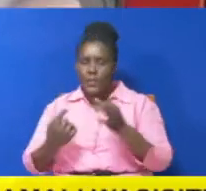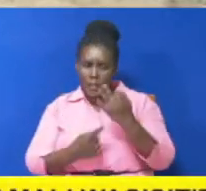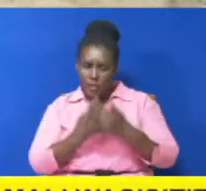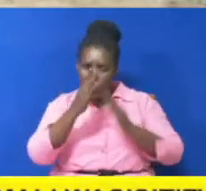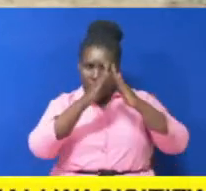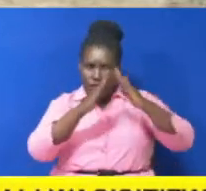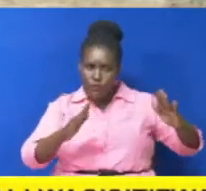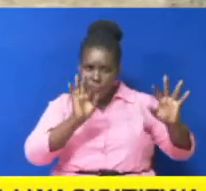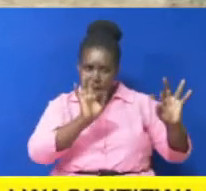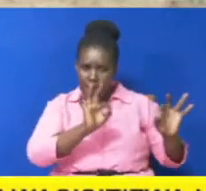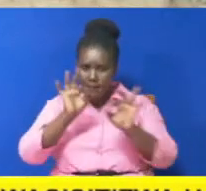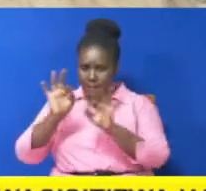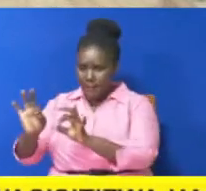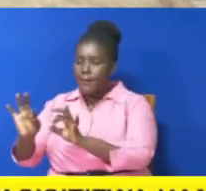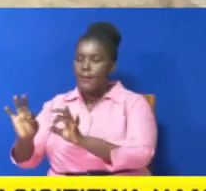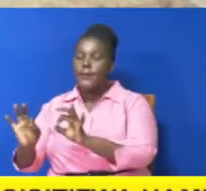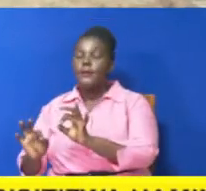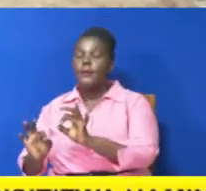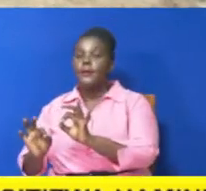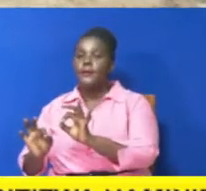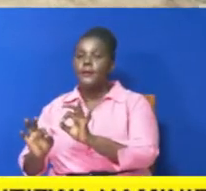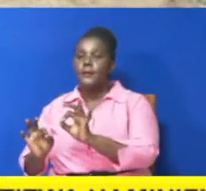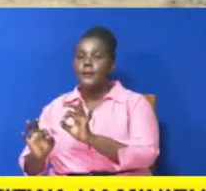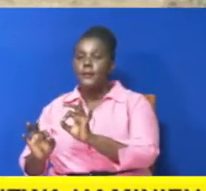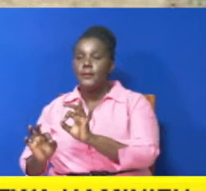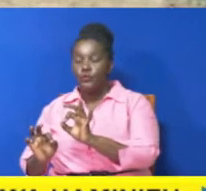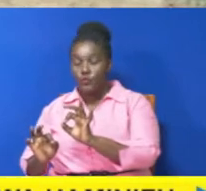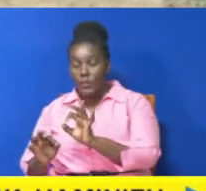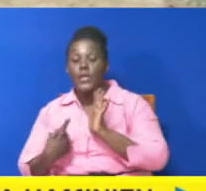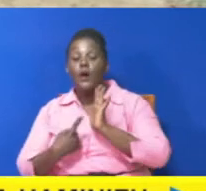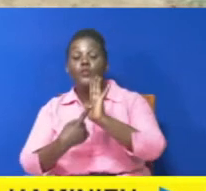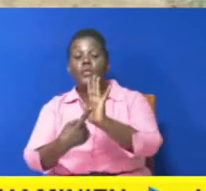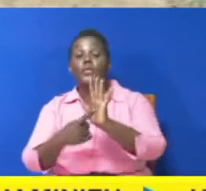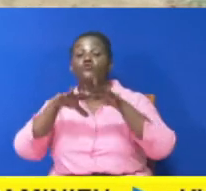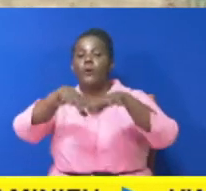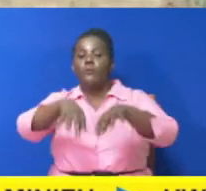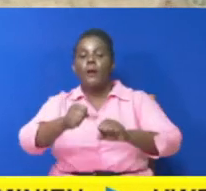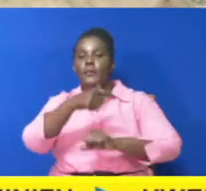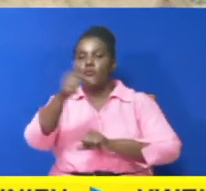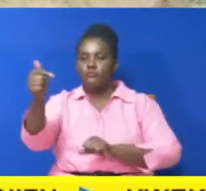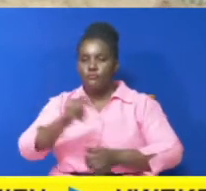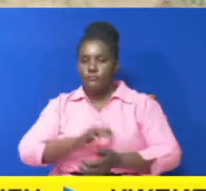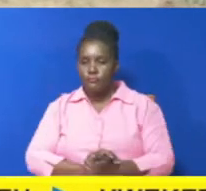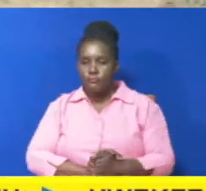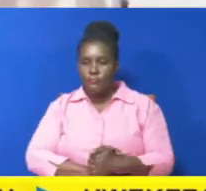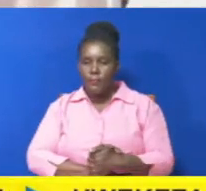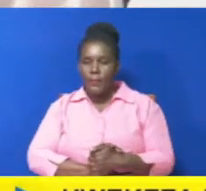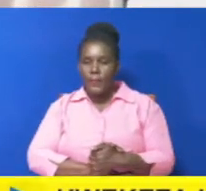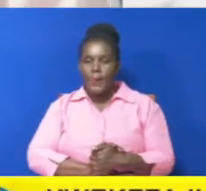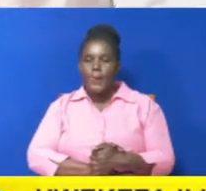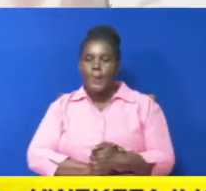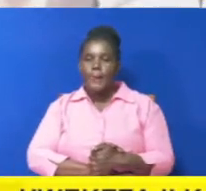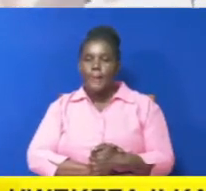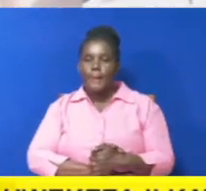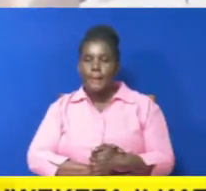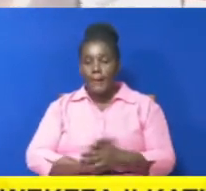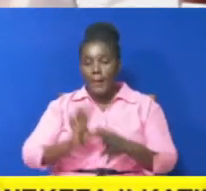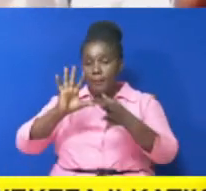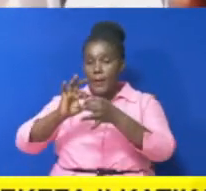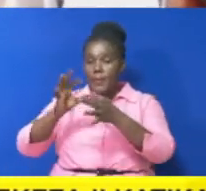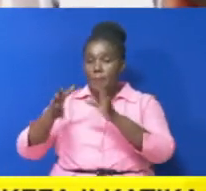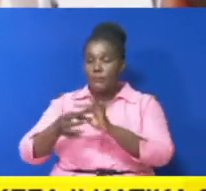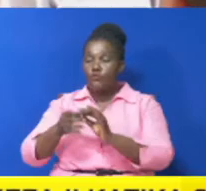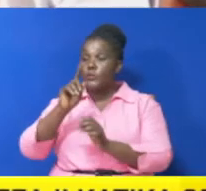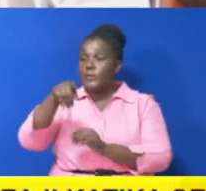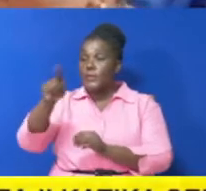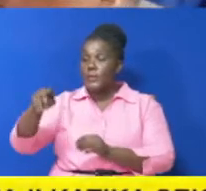nyumba nyingine na kuelekea nyumba nyingine basi itaonyesha nyumba hiyo au kaya hiyo haijahesabiwa. Mratibu wa sensa mkoa